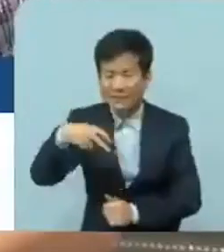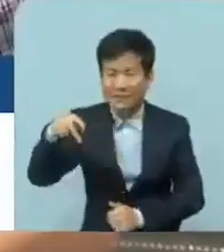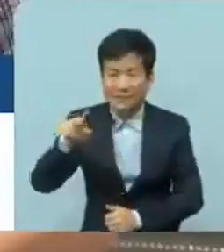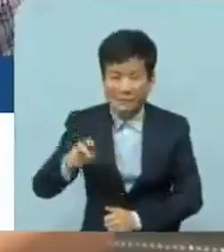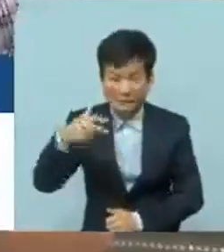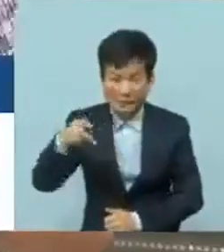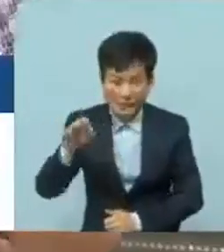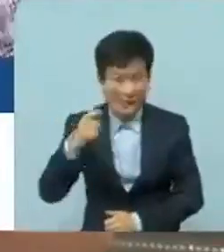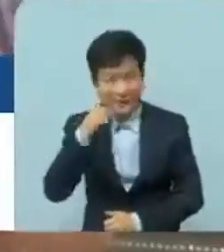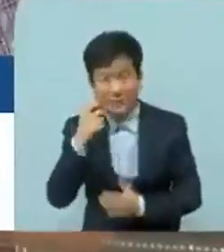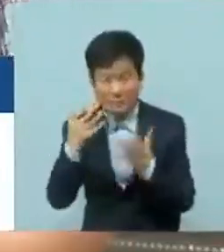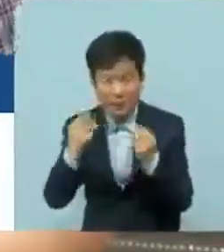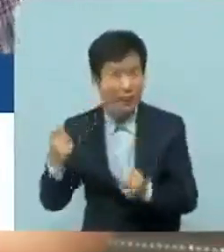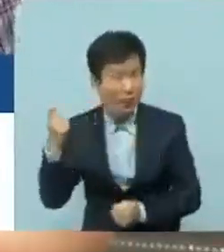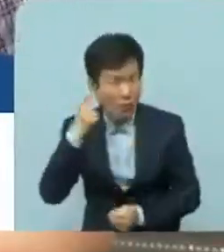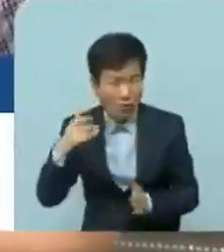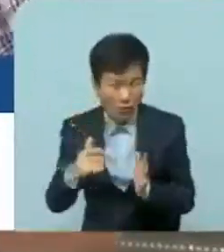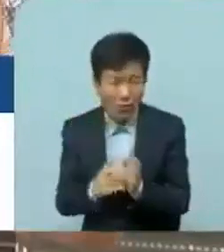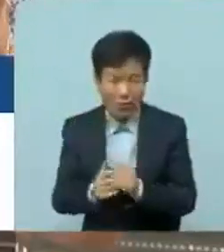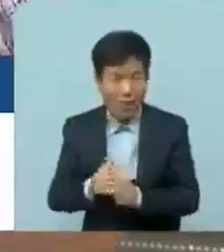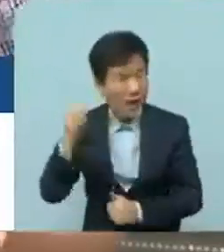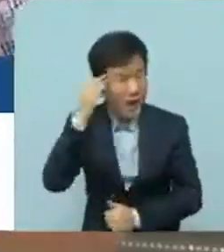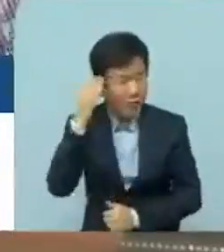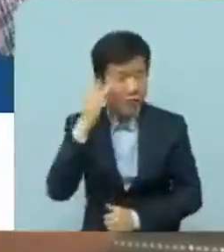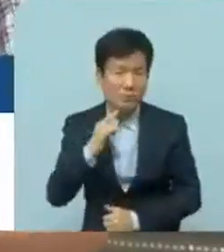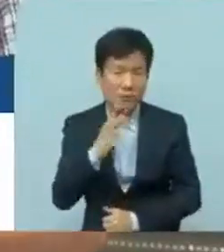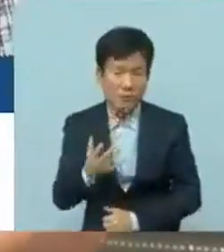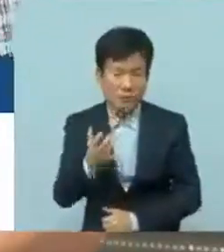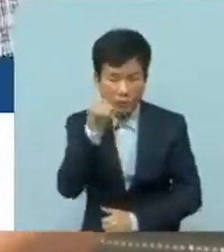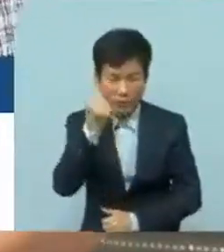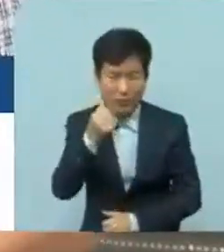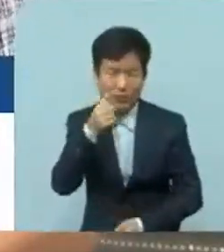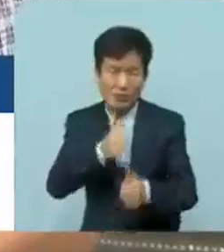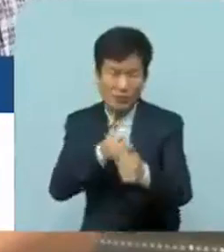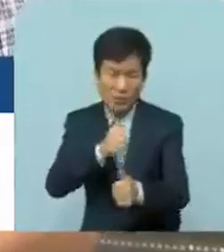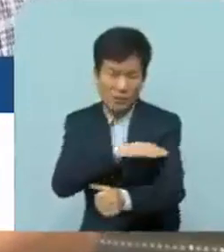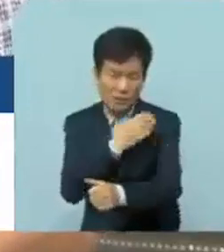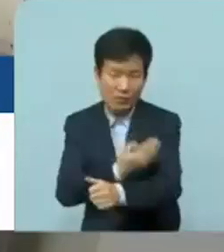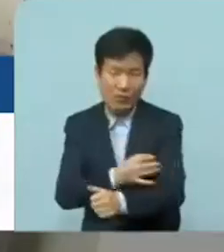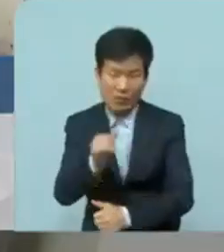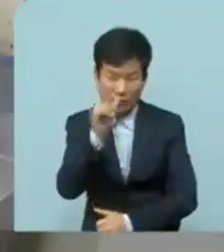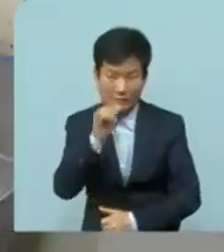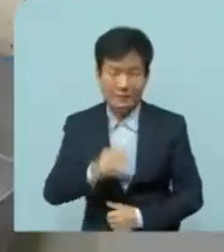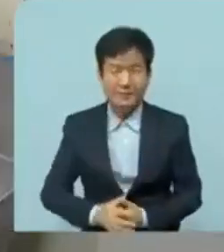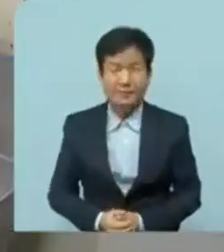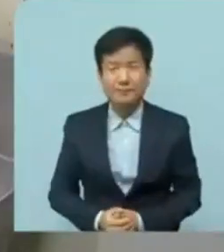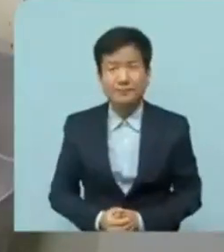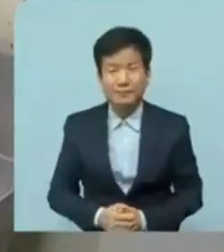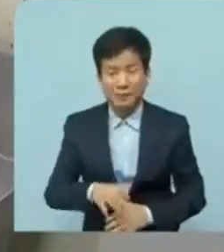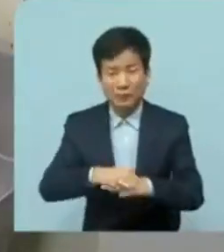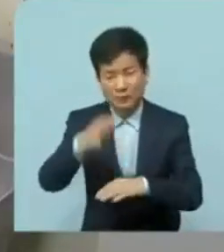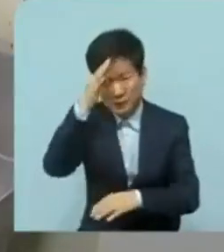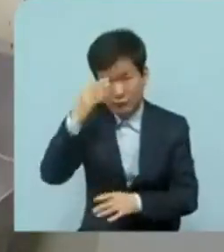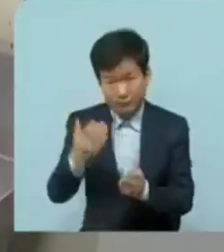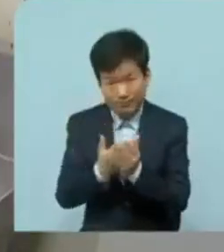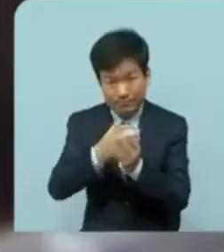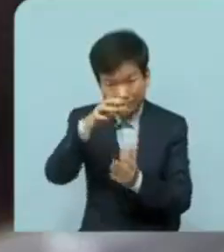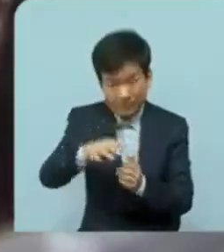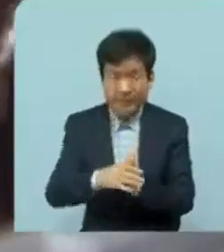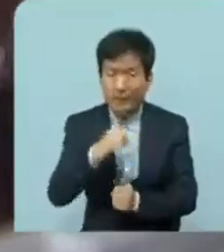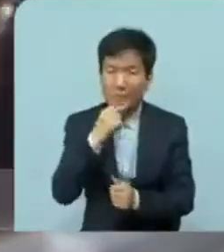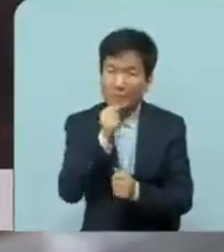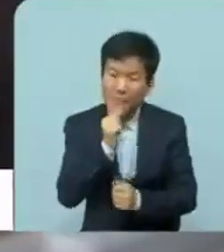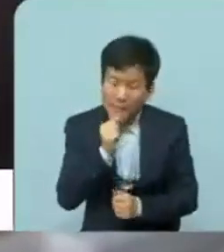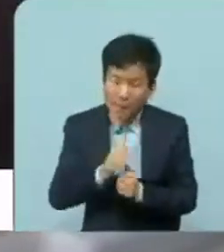굉장히 인기 있다고 그러더라구요 우리 만의 것들이 정말 경쟁 있겠구나 싶었습니다 농업기술 진흥원은 팥